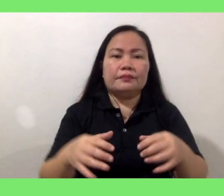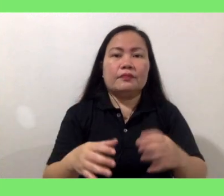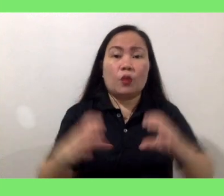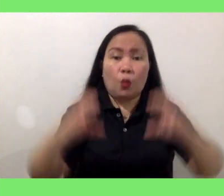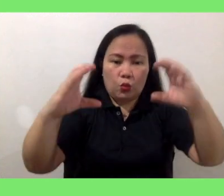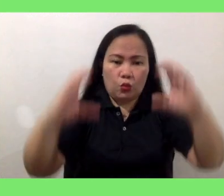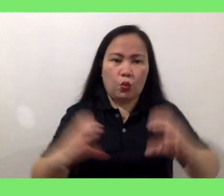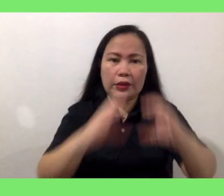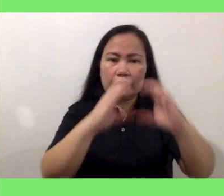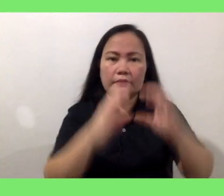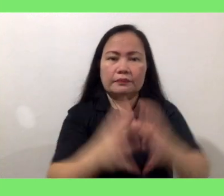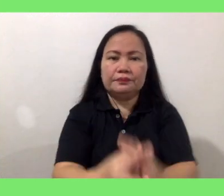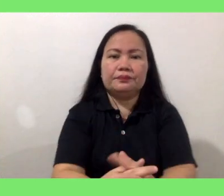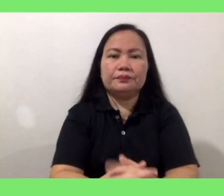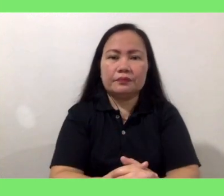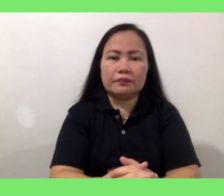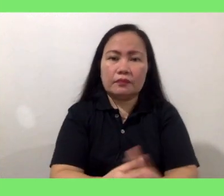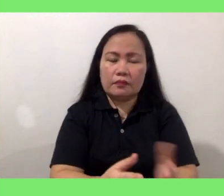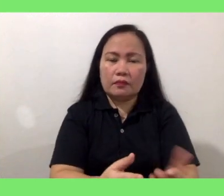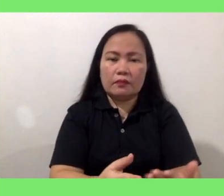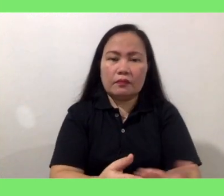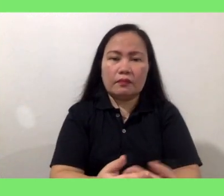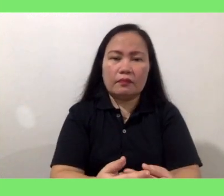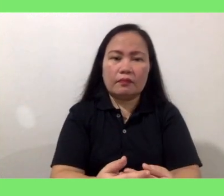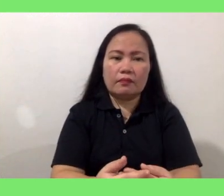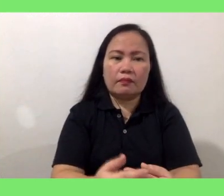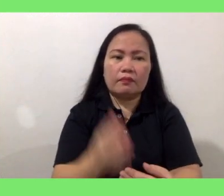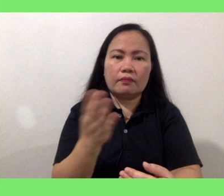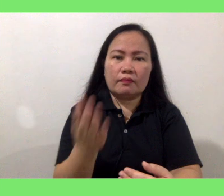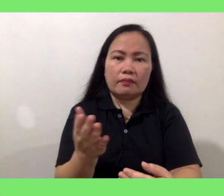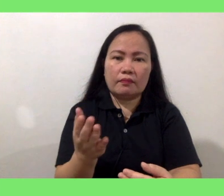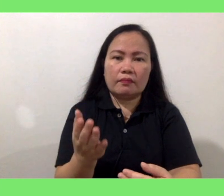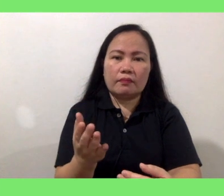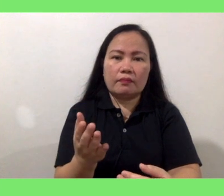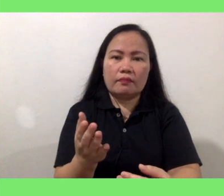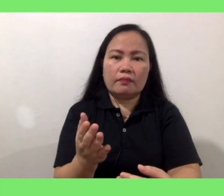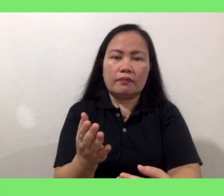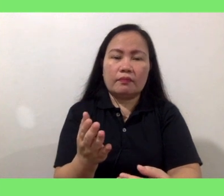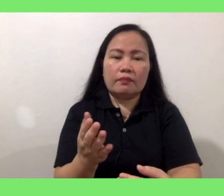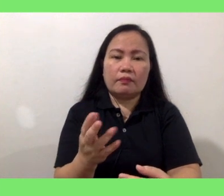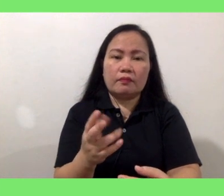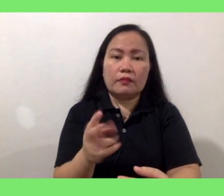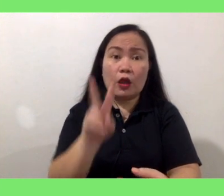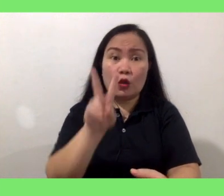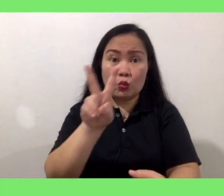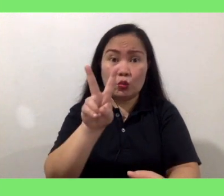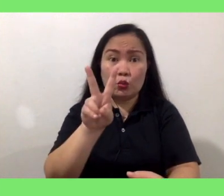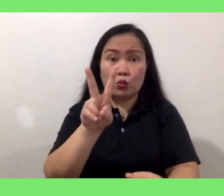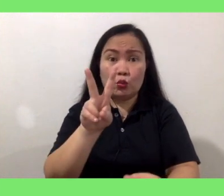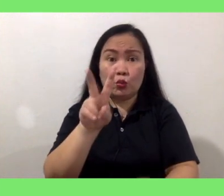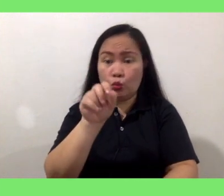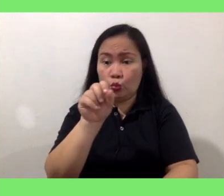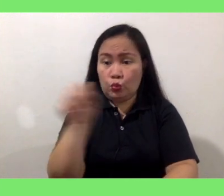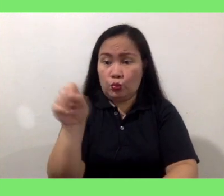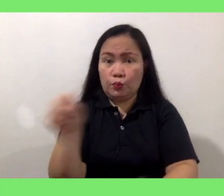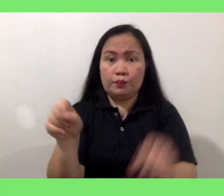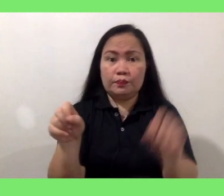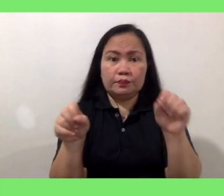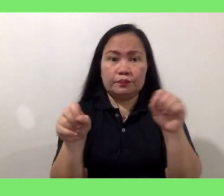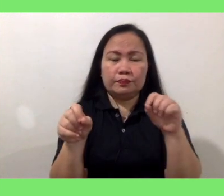natin congruent. Okay? So, given this figure, the double marks mean